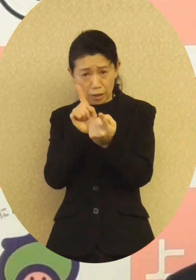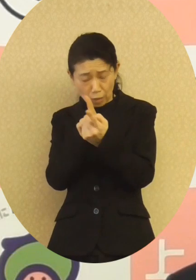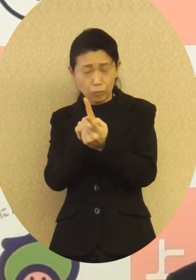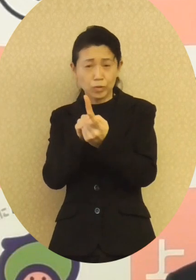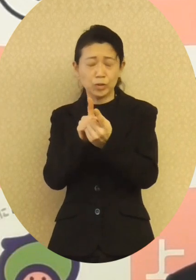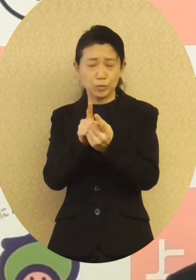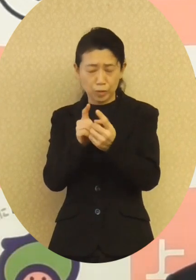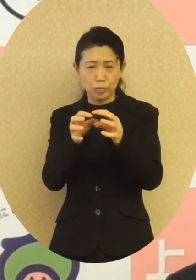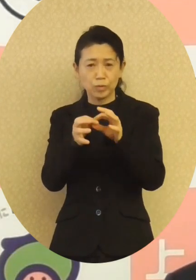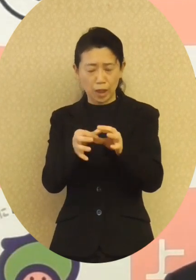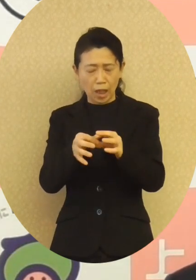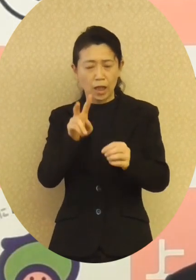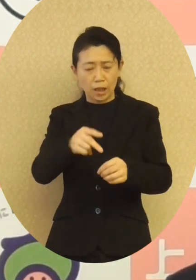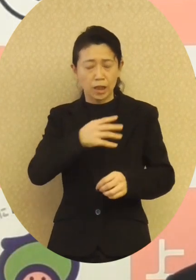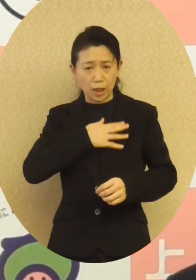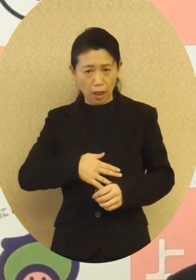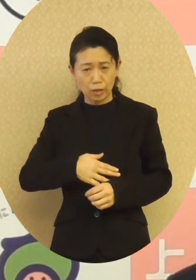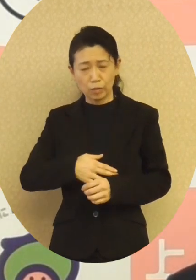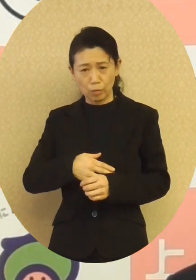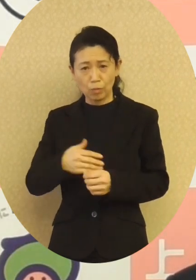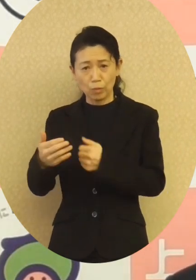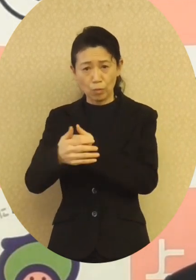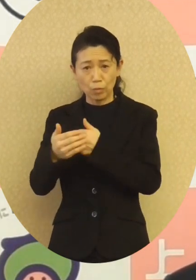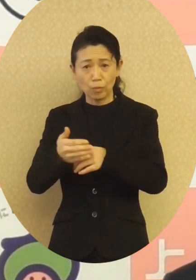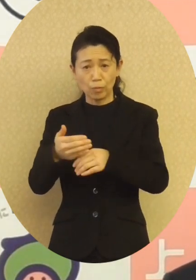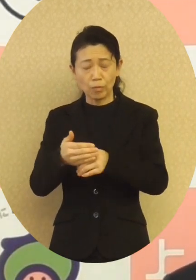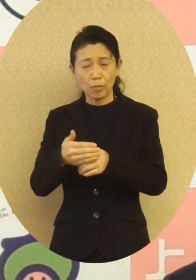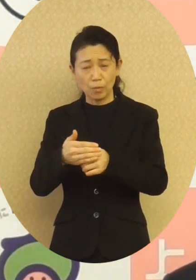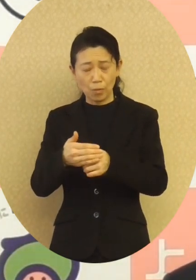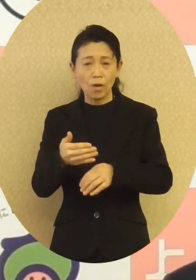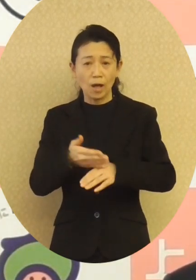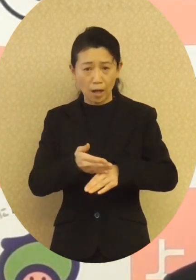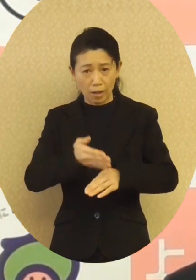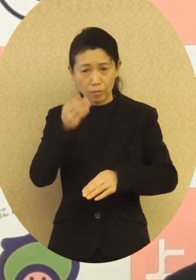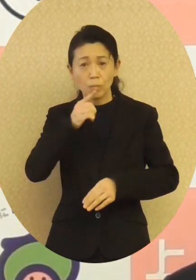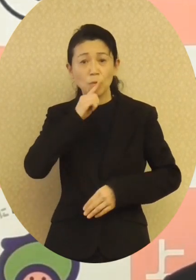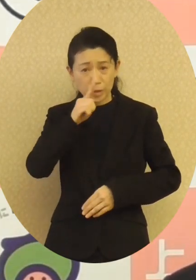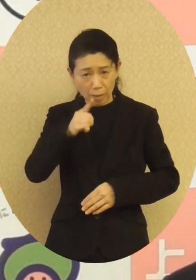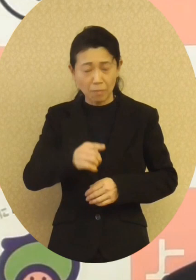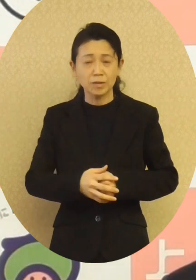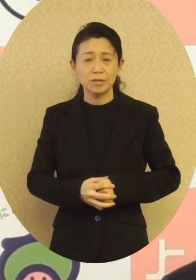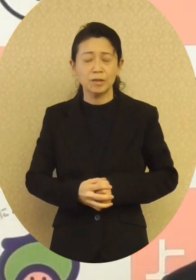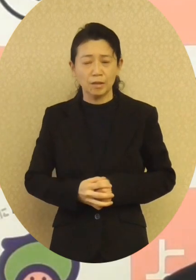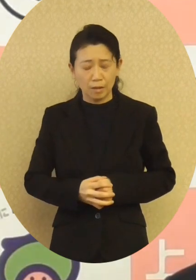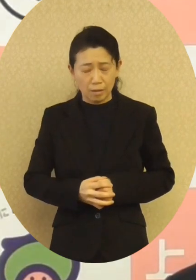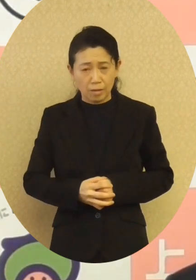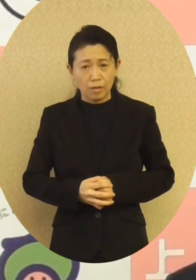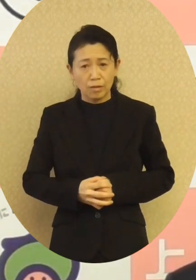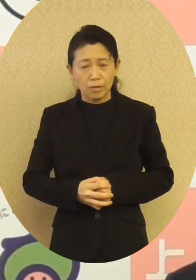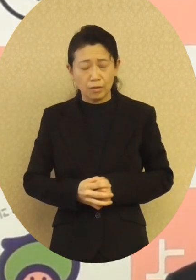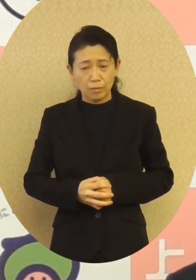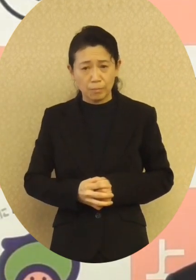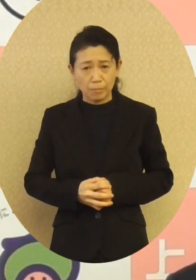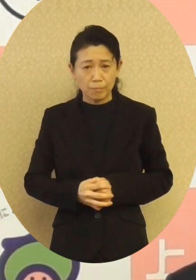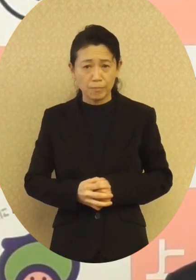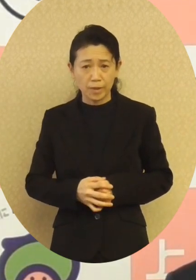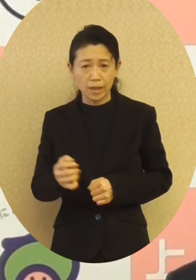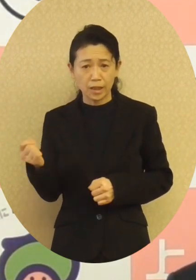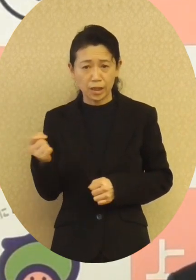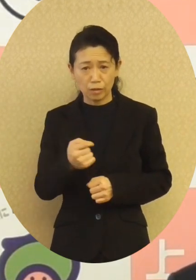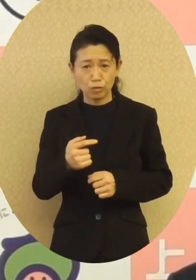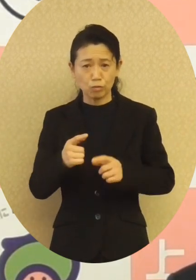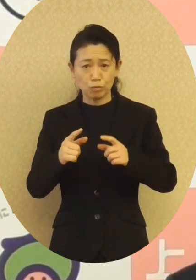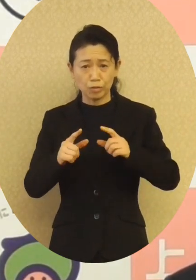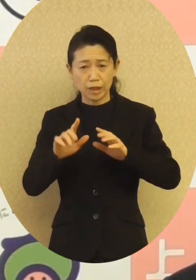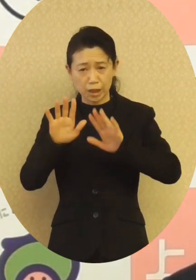について多大なご理解とご協力を賜り心から感謝申し上げます。この度